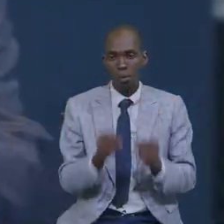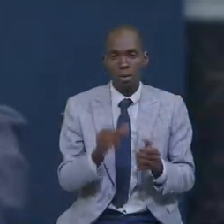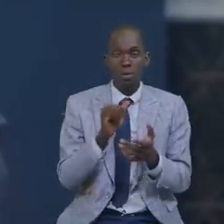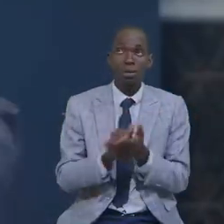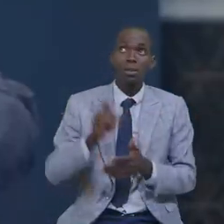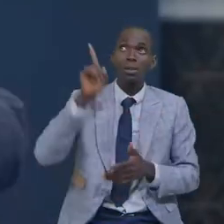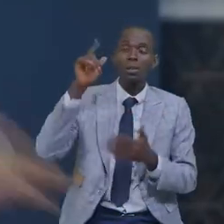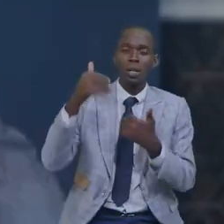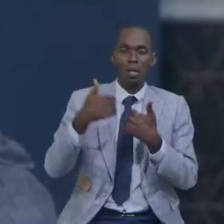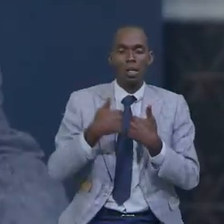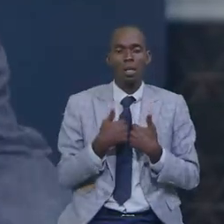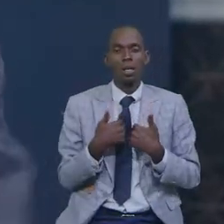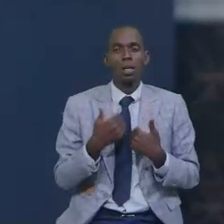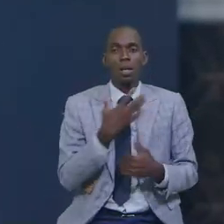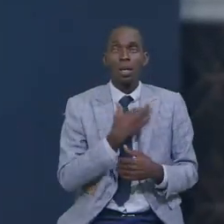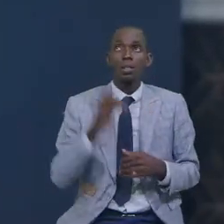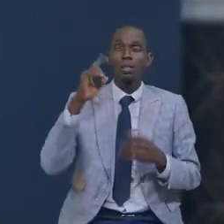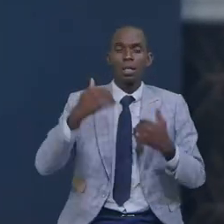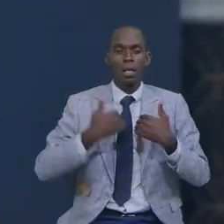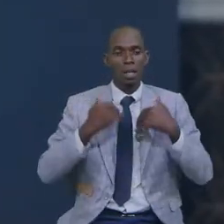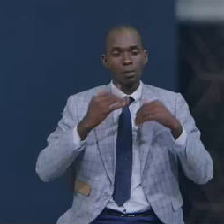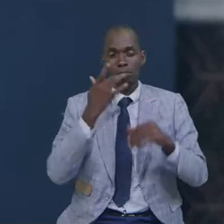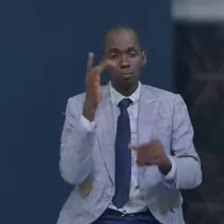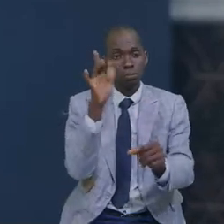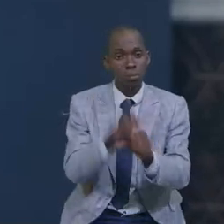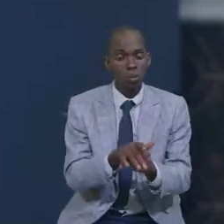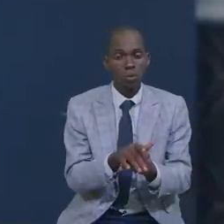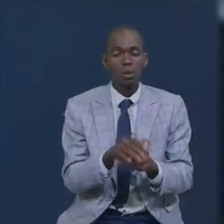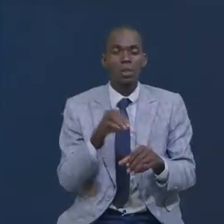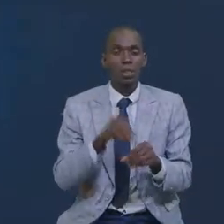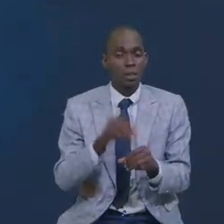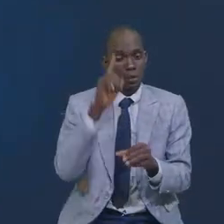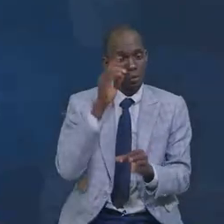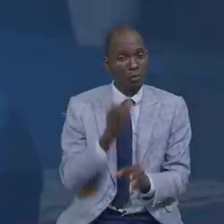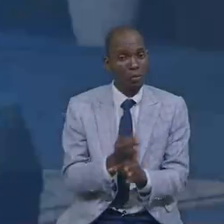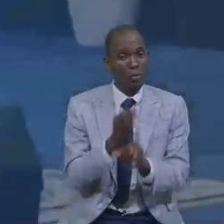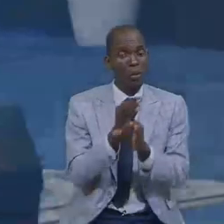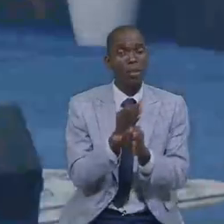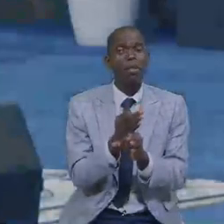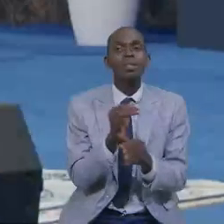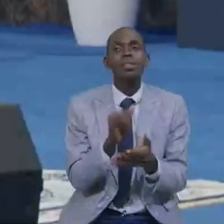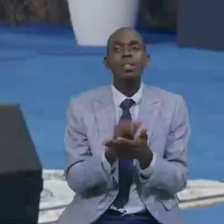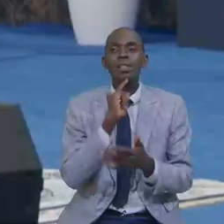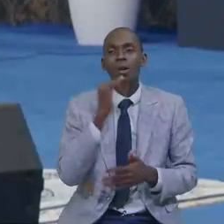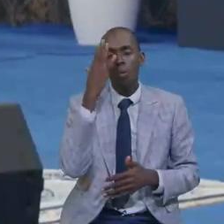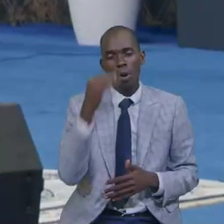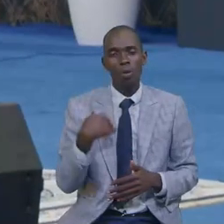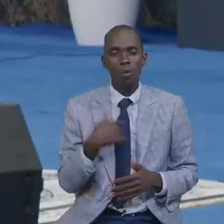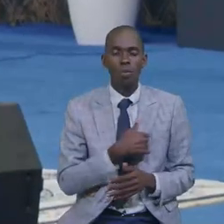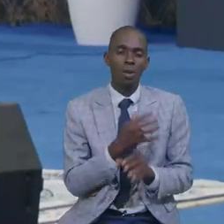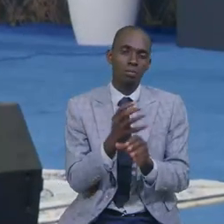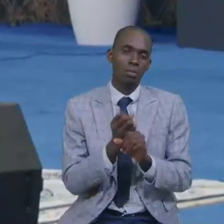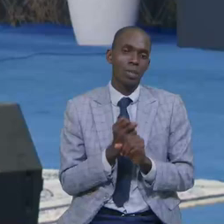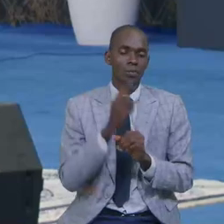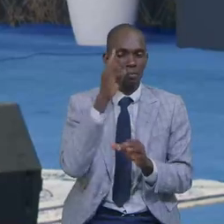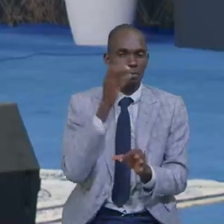qu'il a et qu'il a fait la promesse dans la fidélité c'est pourquoi nous avons la